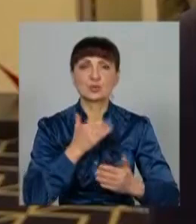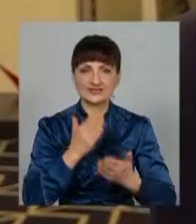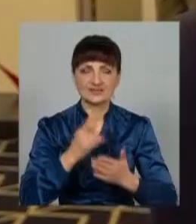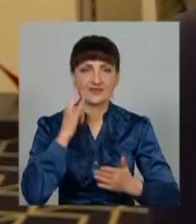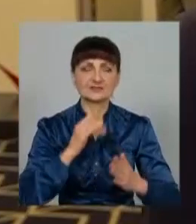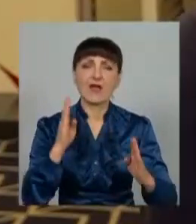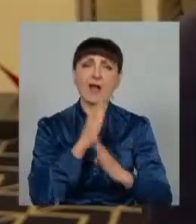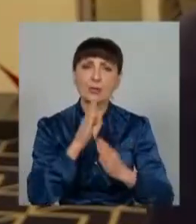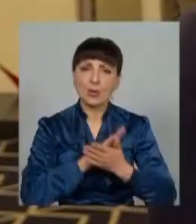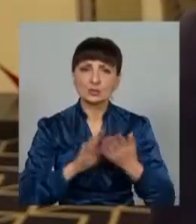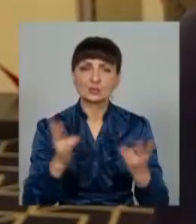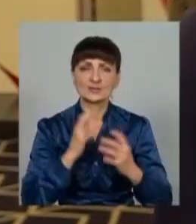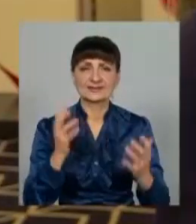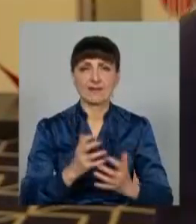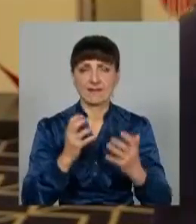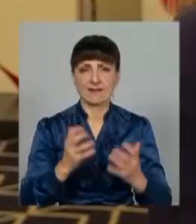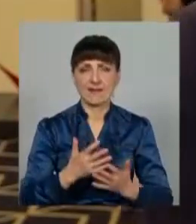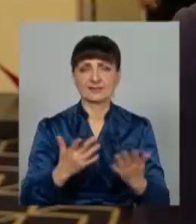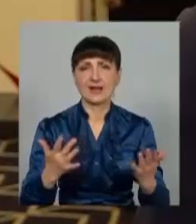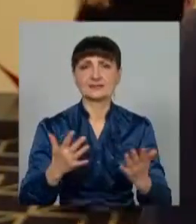Вот экологию, да, там,